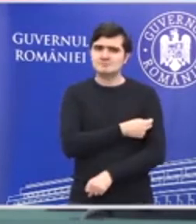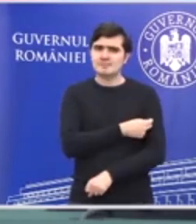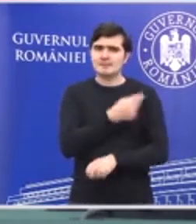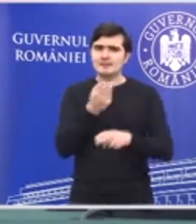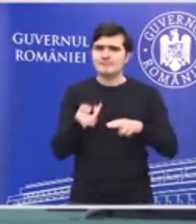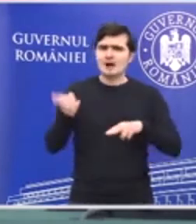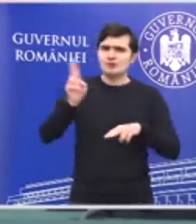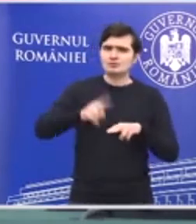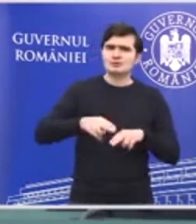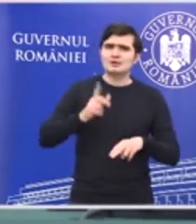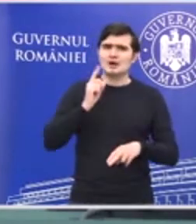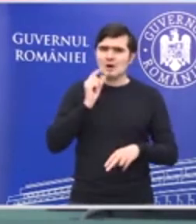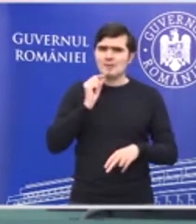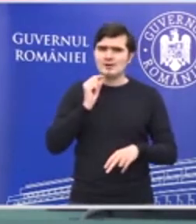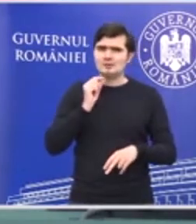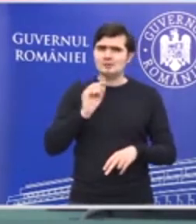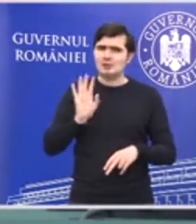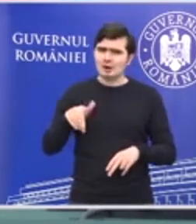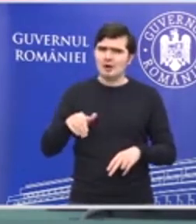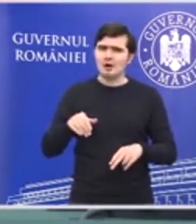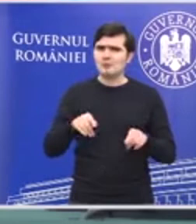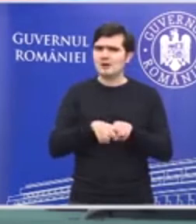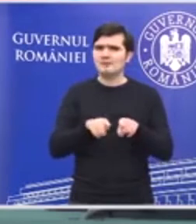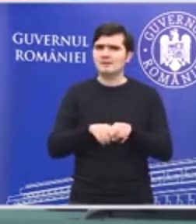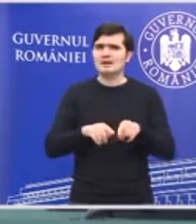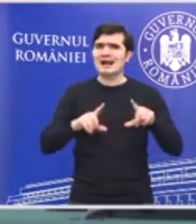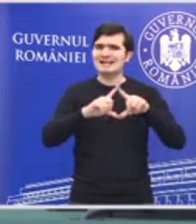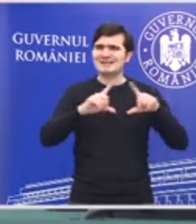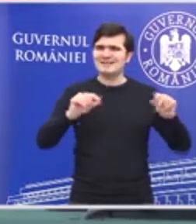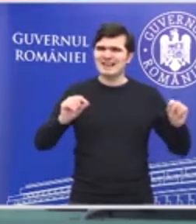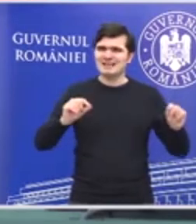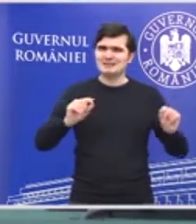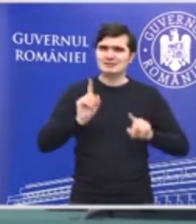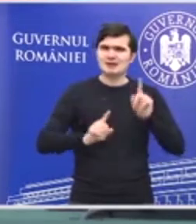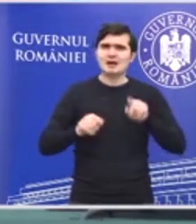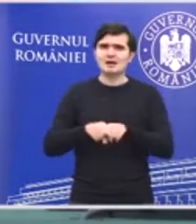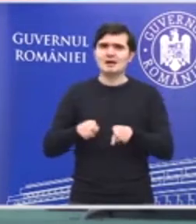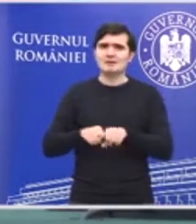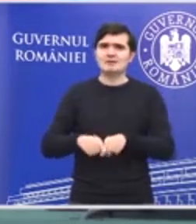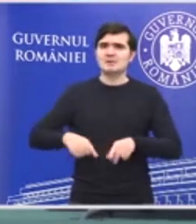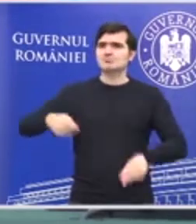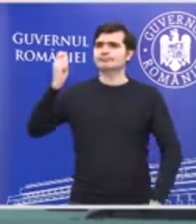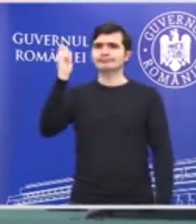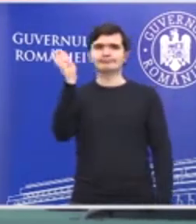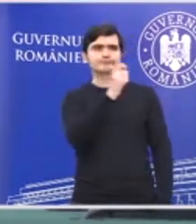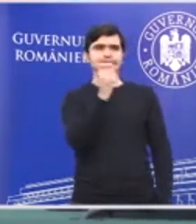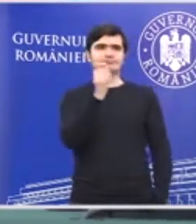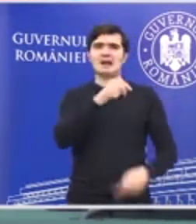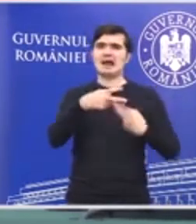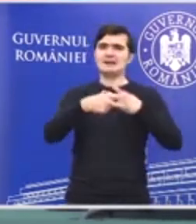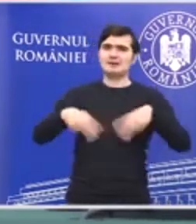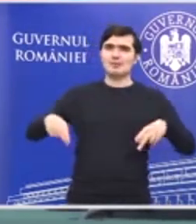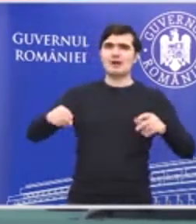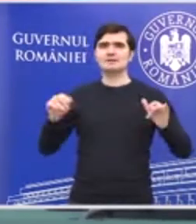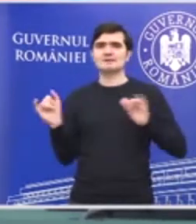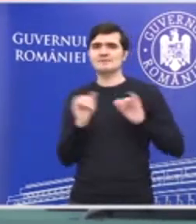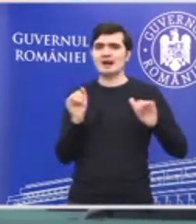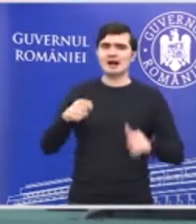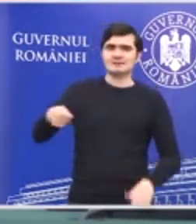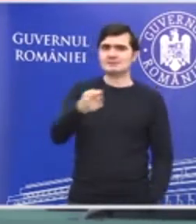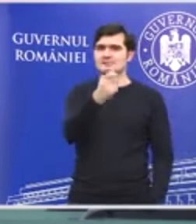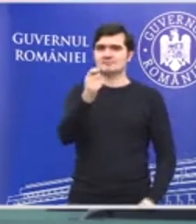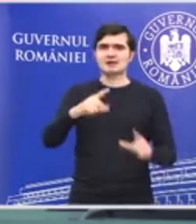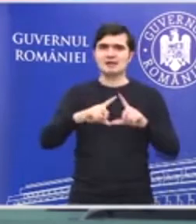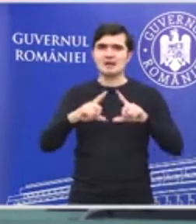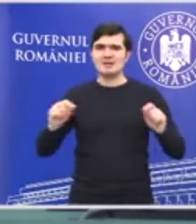majoritatea, avem acel certificat, dar dacă va trebui să umblăm cu el la terasă, la restaurant, în vacanță, va fi destul de dificil.